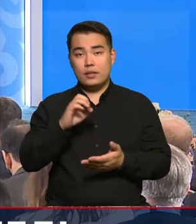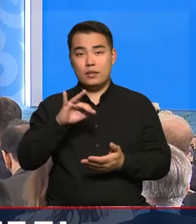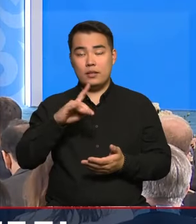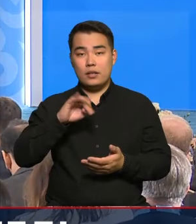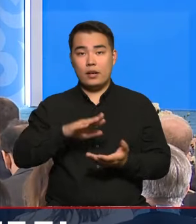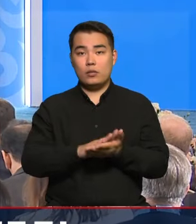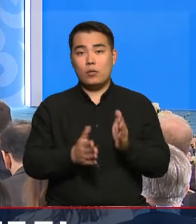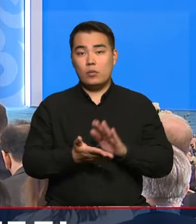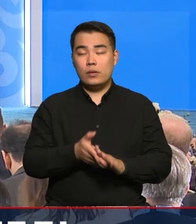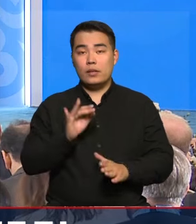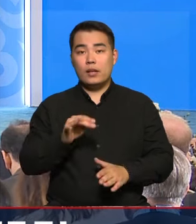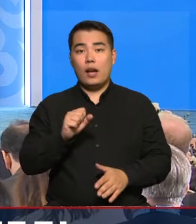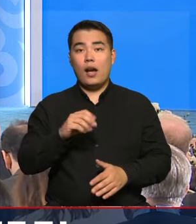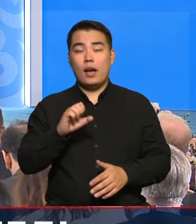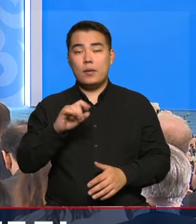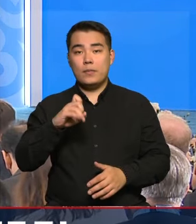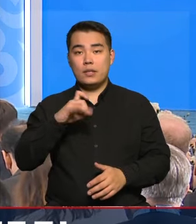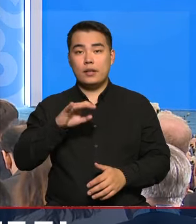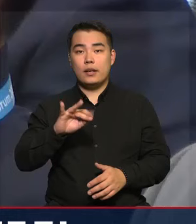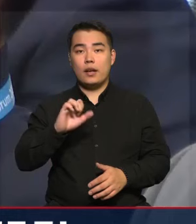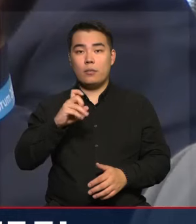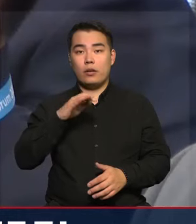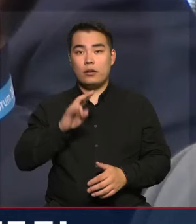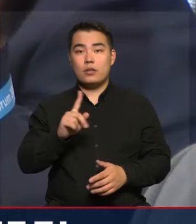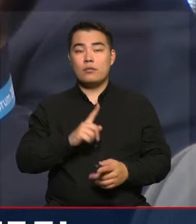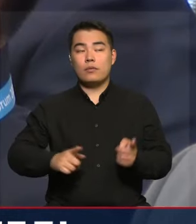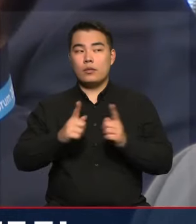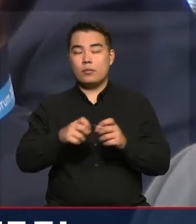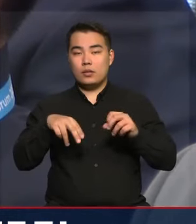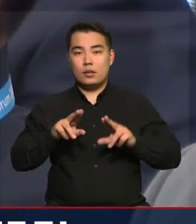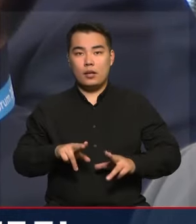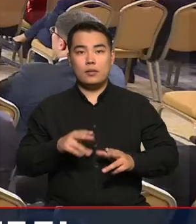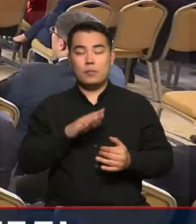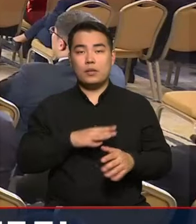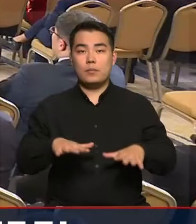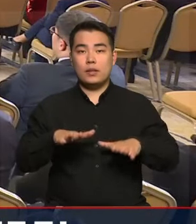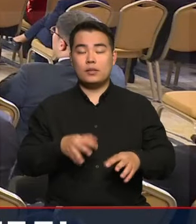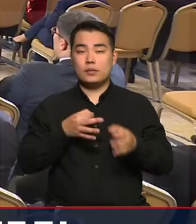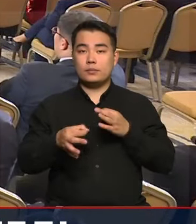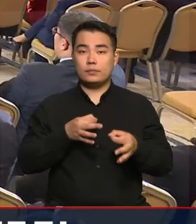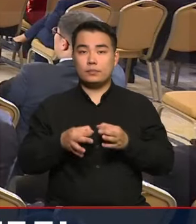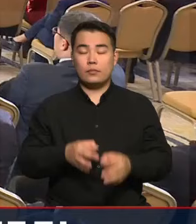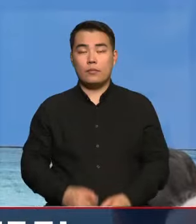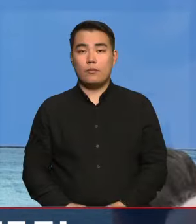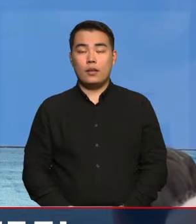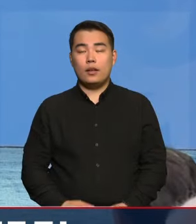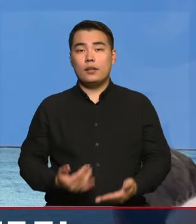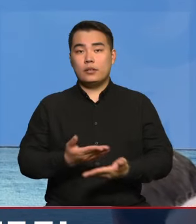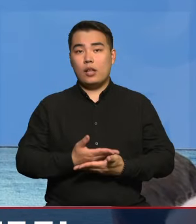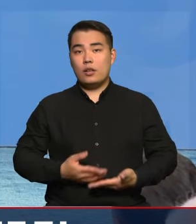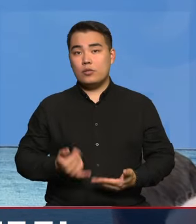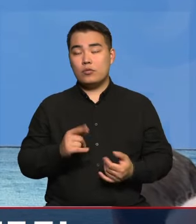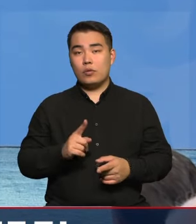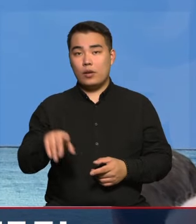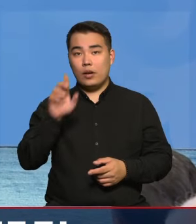келіссөз жүргізуге, сондай-ақ Армения мен Әзербайжан арасындағы кездесуге арнайы алаң ұсынды. Біздің сыртқы